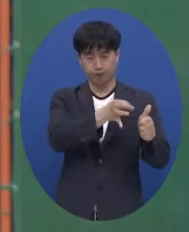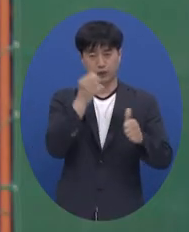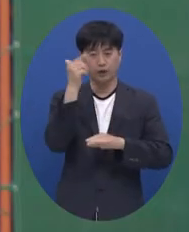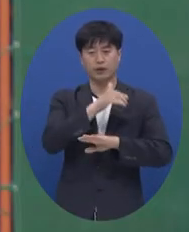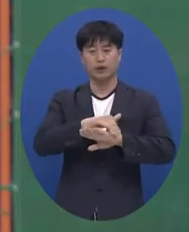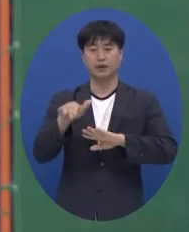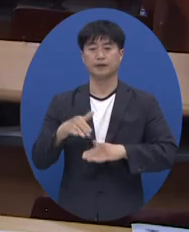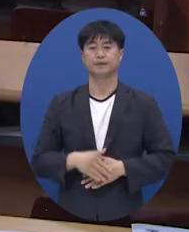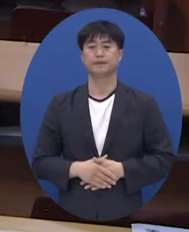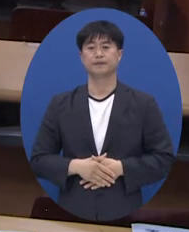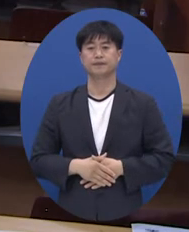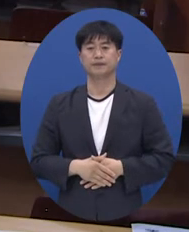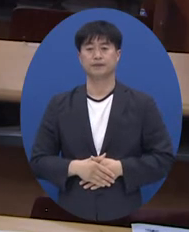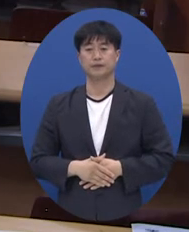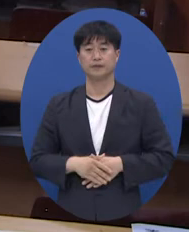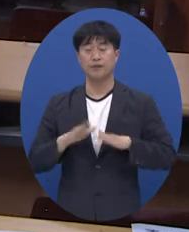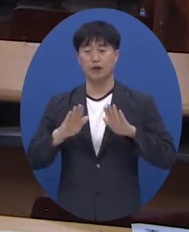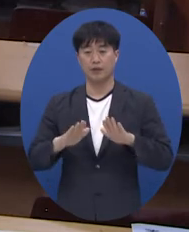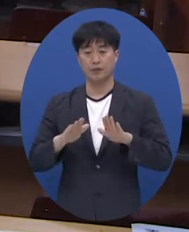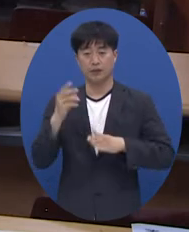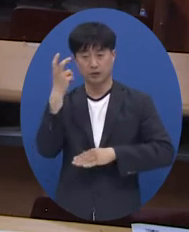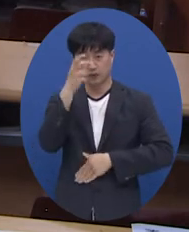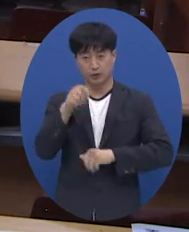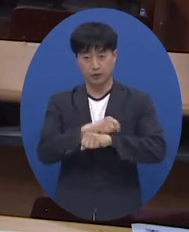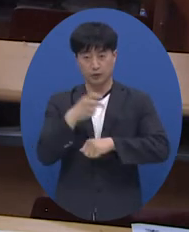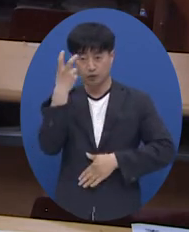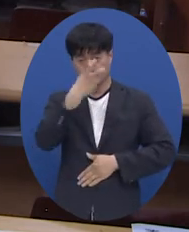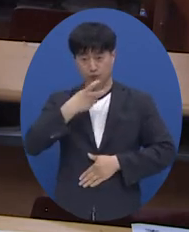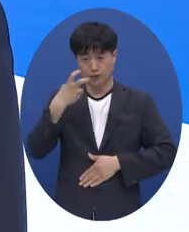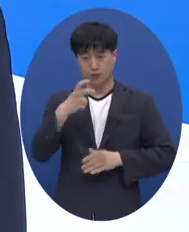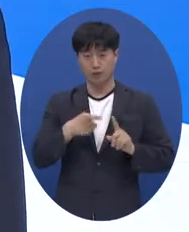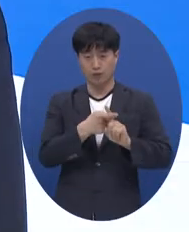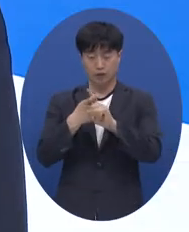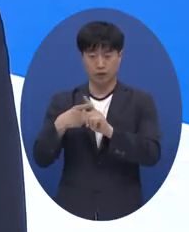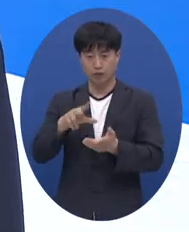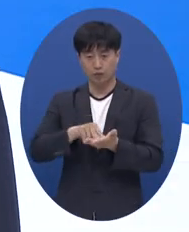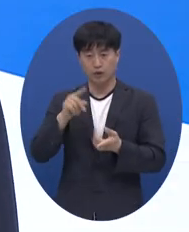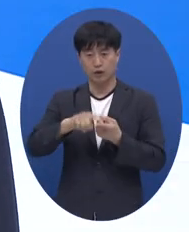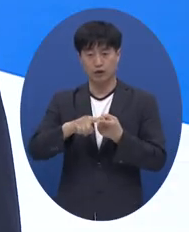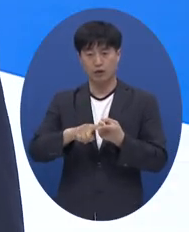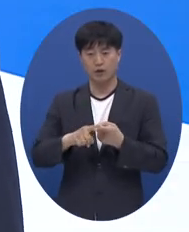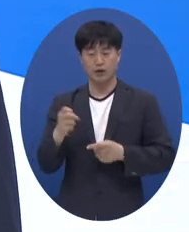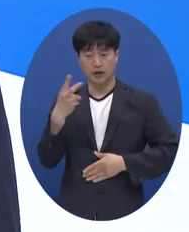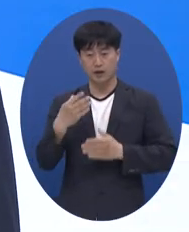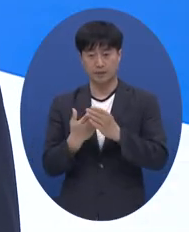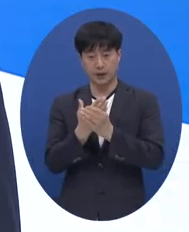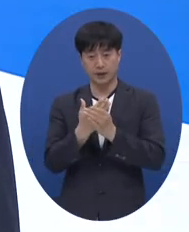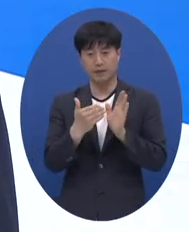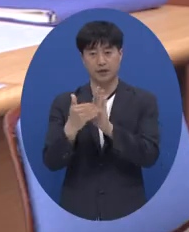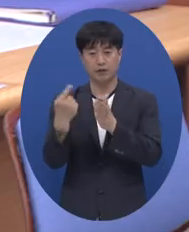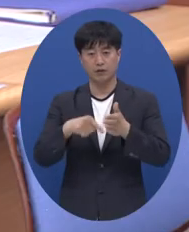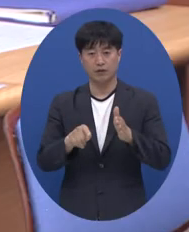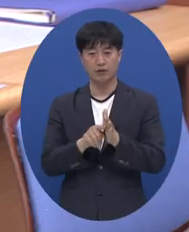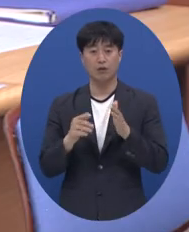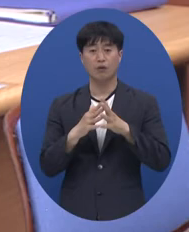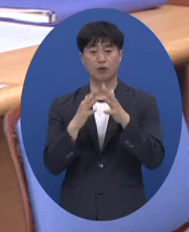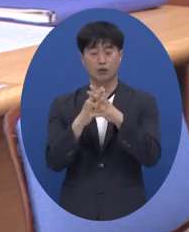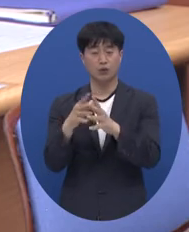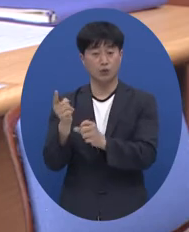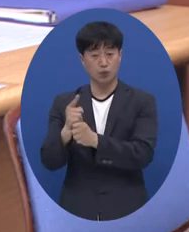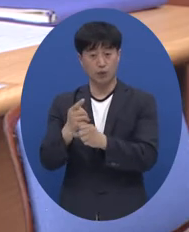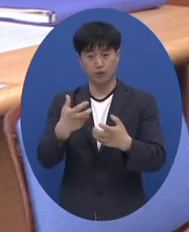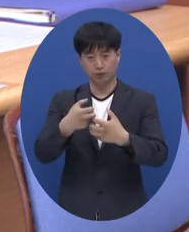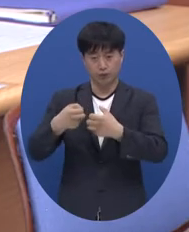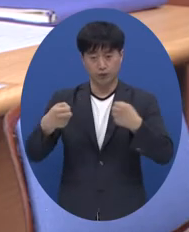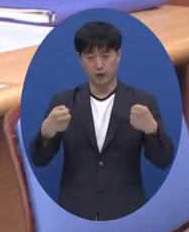부과할 계획입니다. 또 이번 기획수사 과정에서 발생된 문제점에 대한 재발을 막기 위해 건설공사, 소방시설공사를